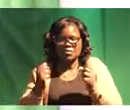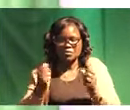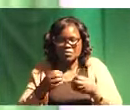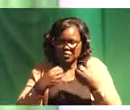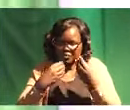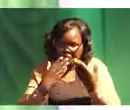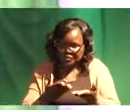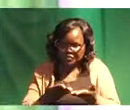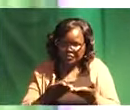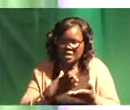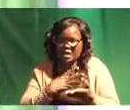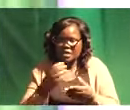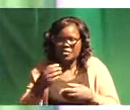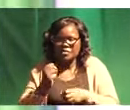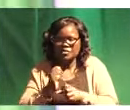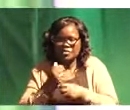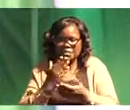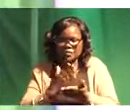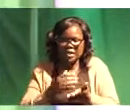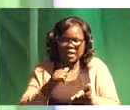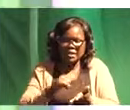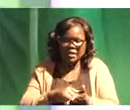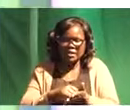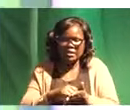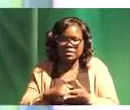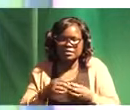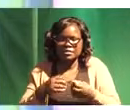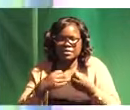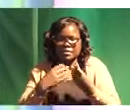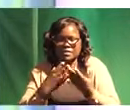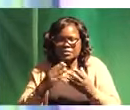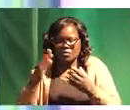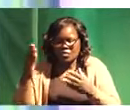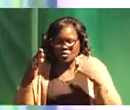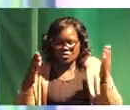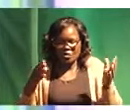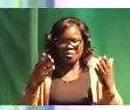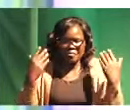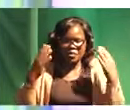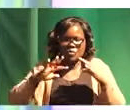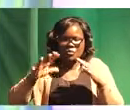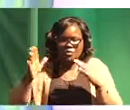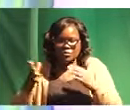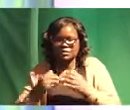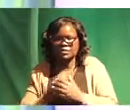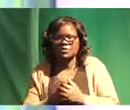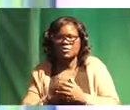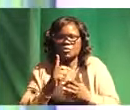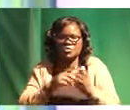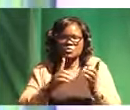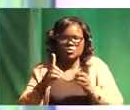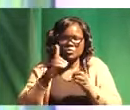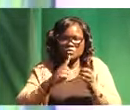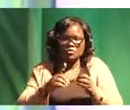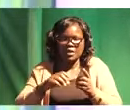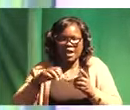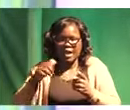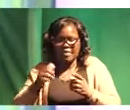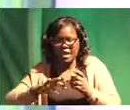give you and we are going to make sure that it reaches every corner of Meru County. Vile tutafanya katika